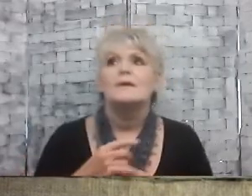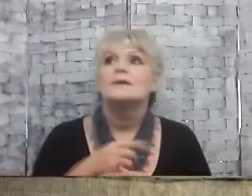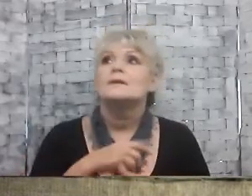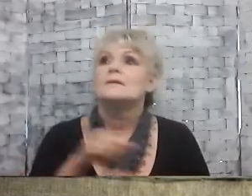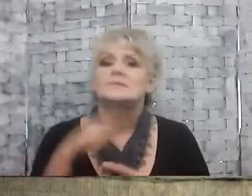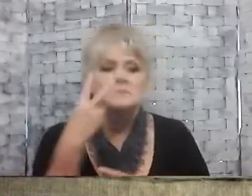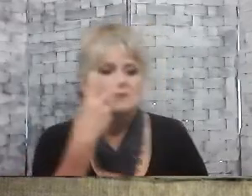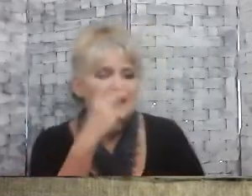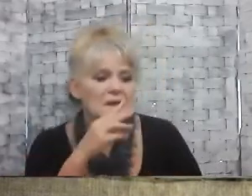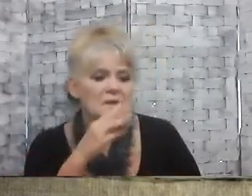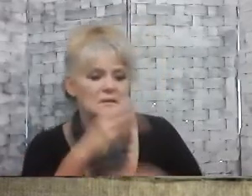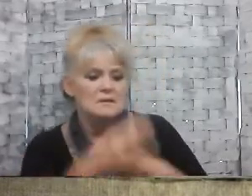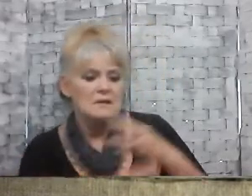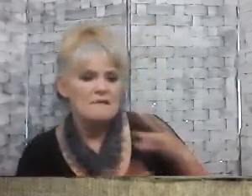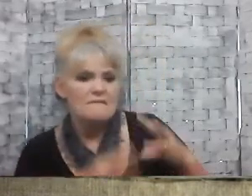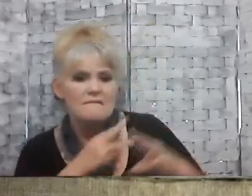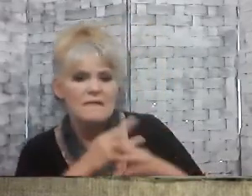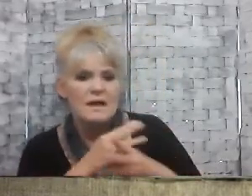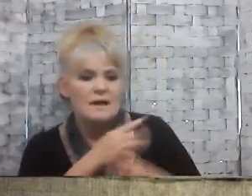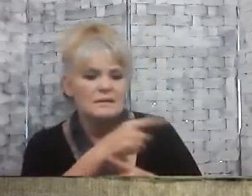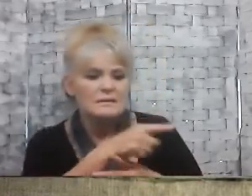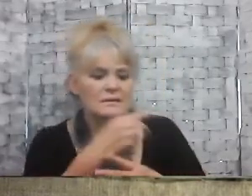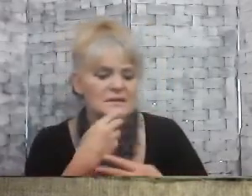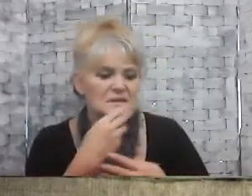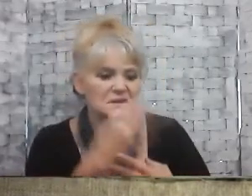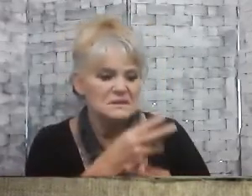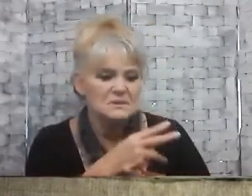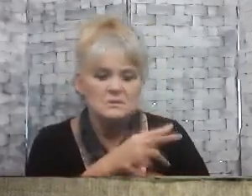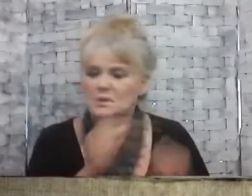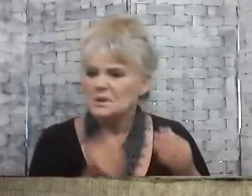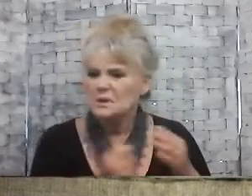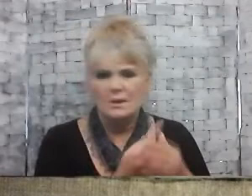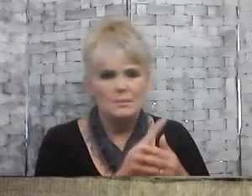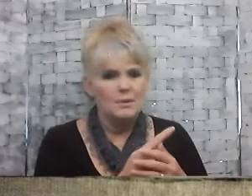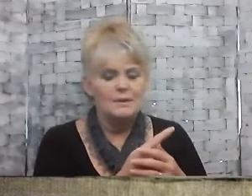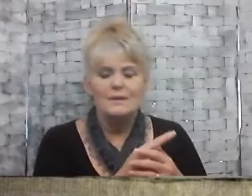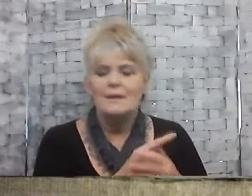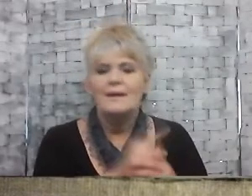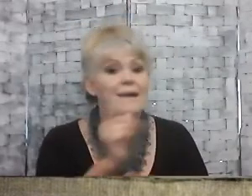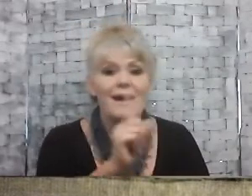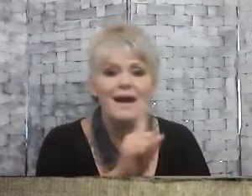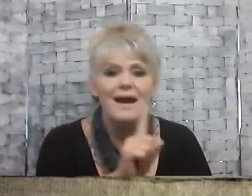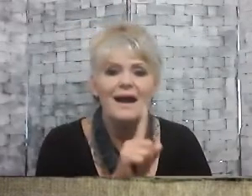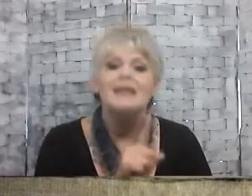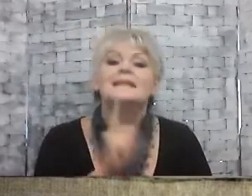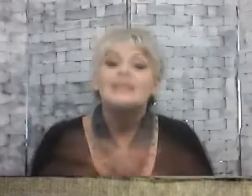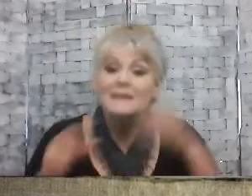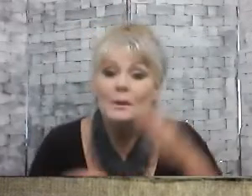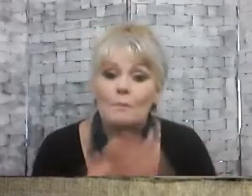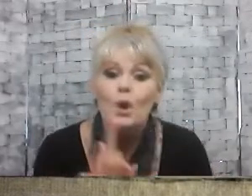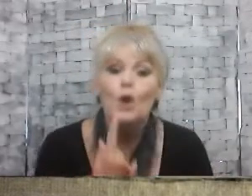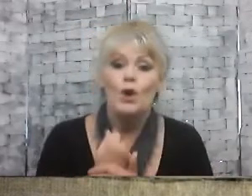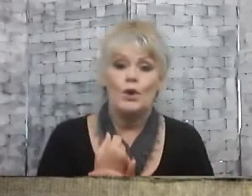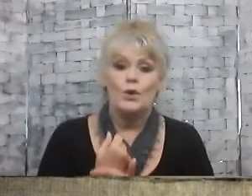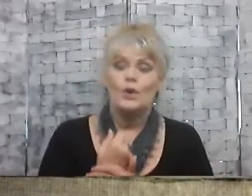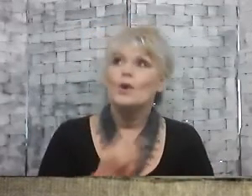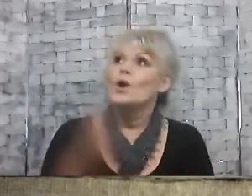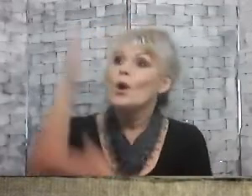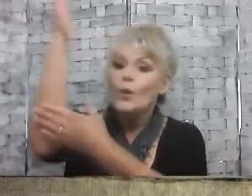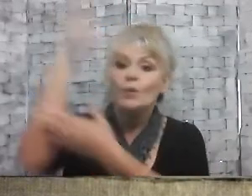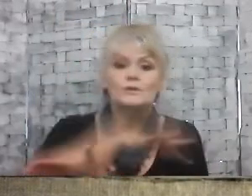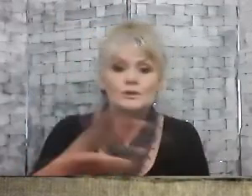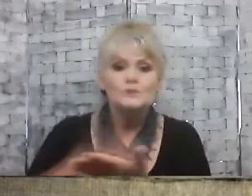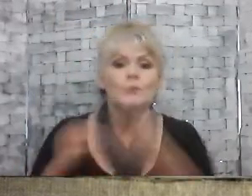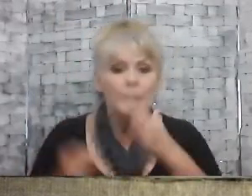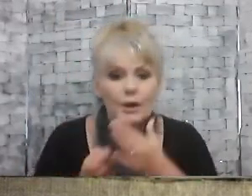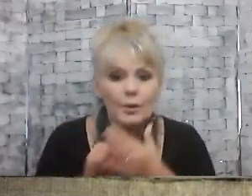wat die aarde vul. En dan kyk ons na die wereld en dan lyk het nie of die story aan die gebeur is nie. Dit is. Die story